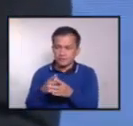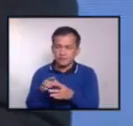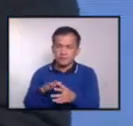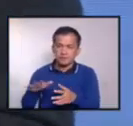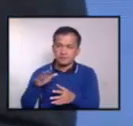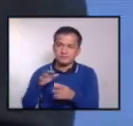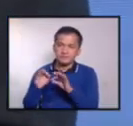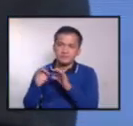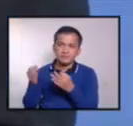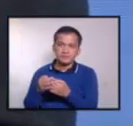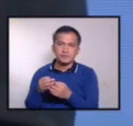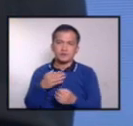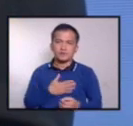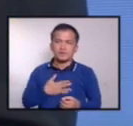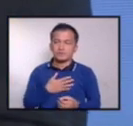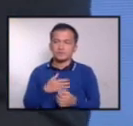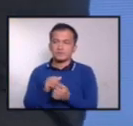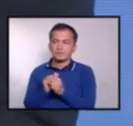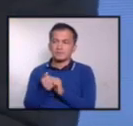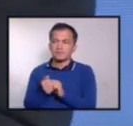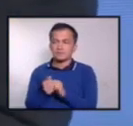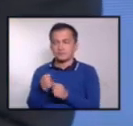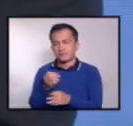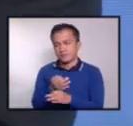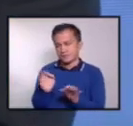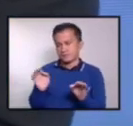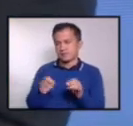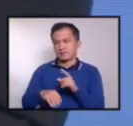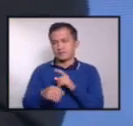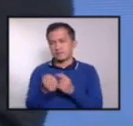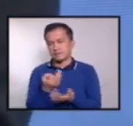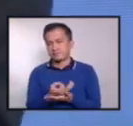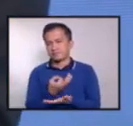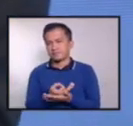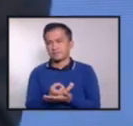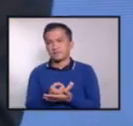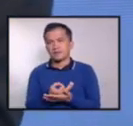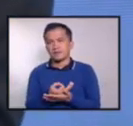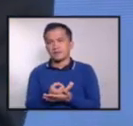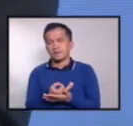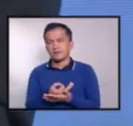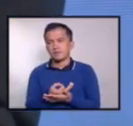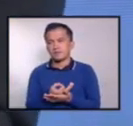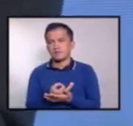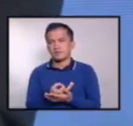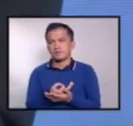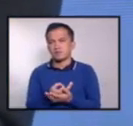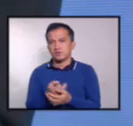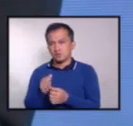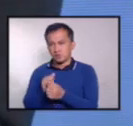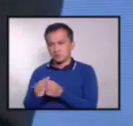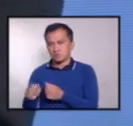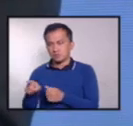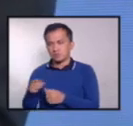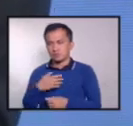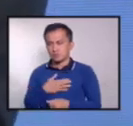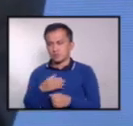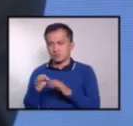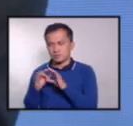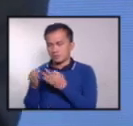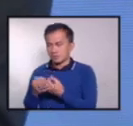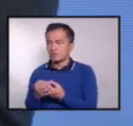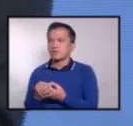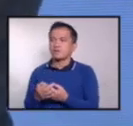pamilya na gustong maging malaya financially, yung tinatawid mo, gusto mo yung pamilya din